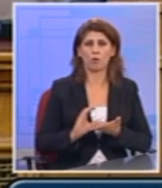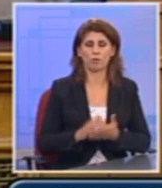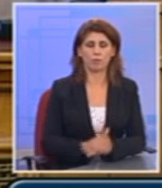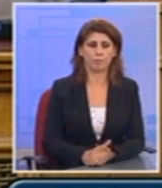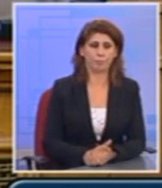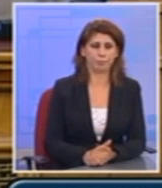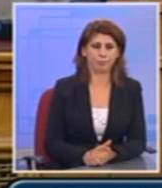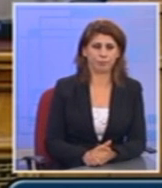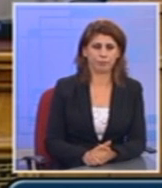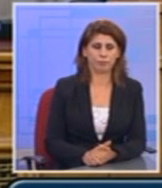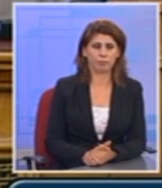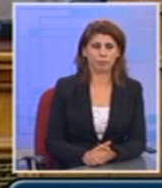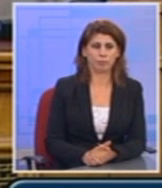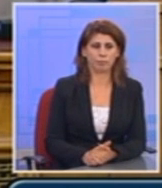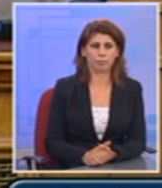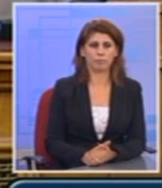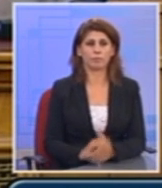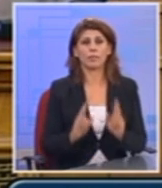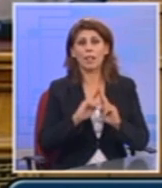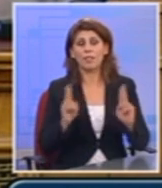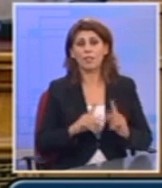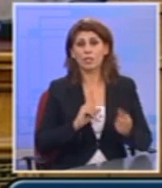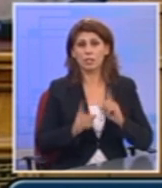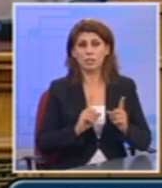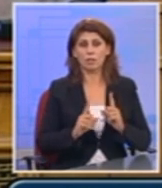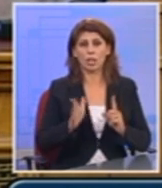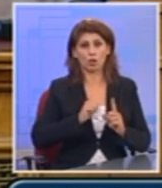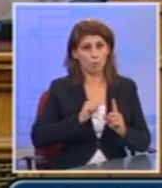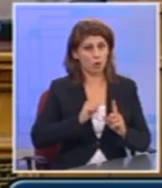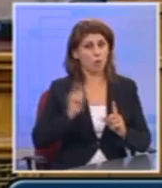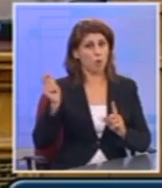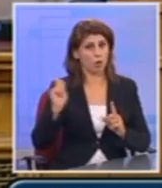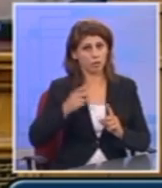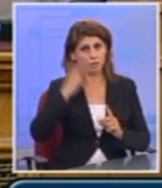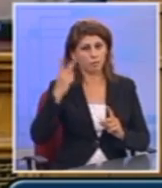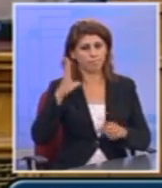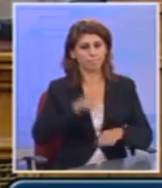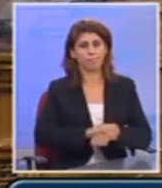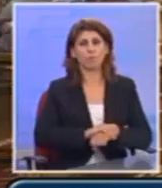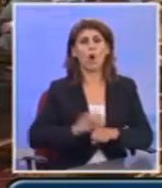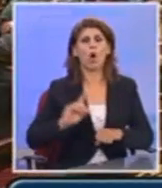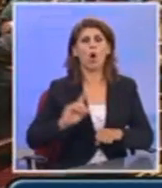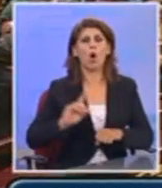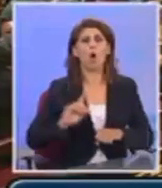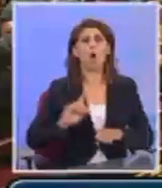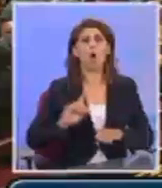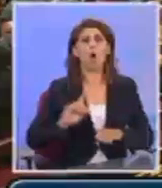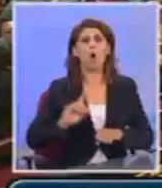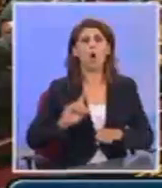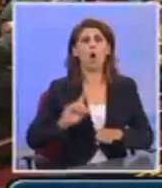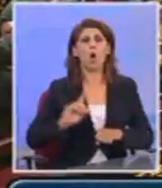τους μάλλιστα το διεθνές σύμφωνο ατομικών και πολιτικών δικαιωμάτων δεσμεύει όλα τα κράτη δανειστές της ελλάδας